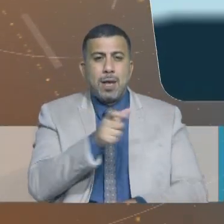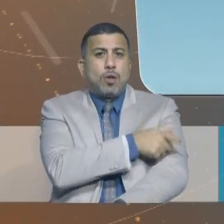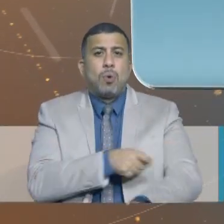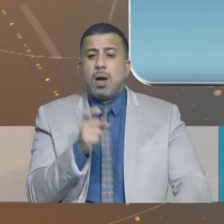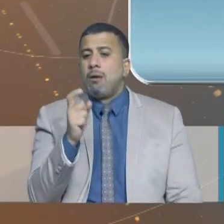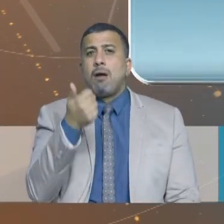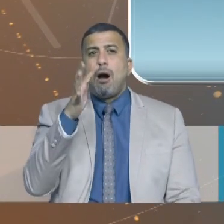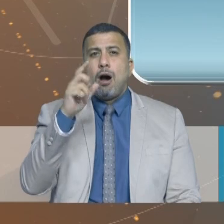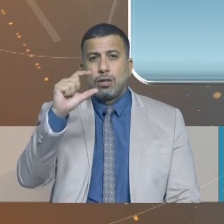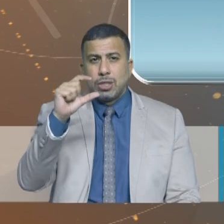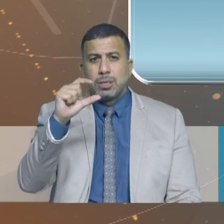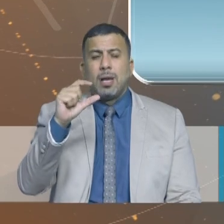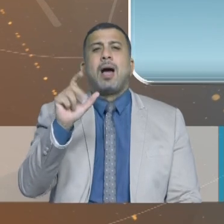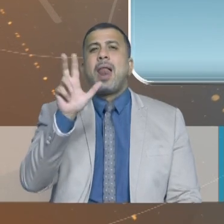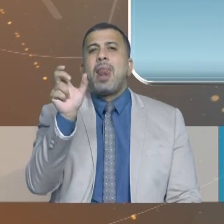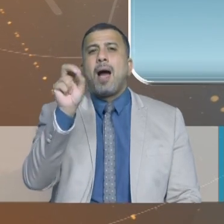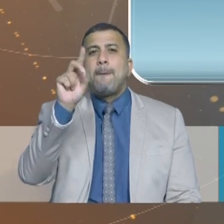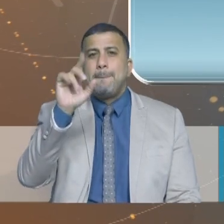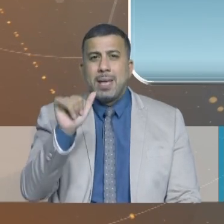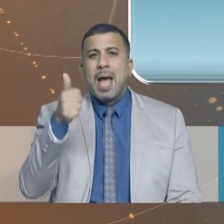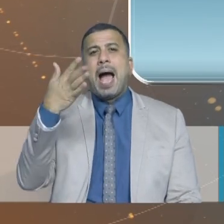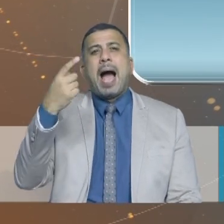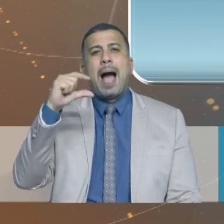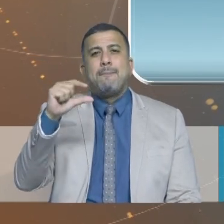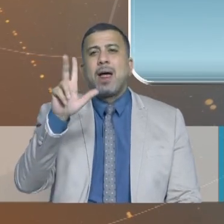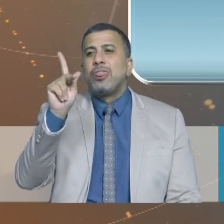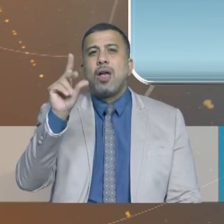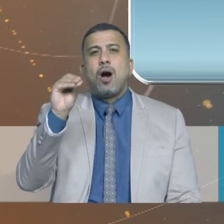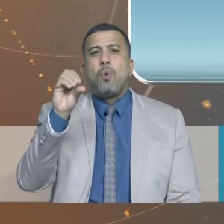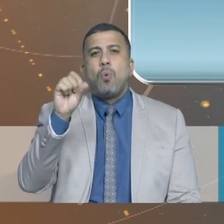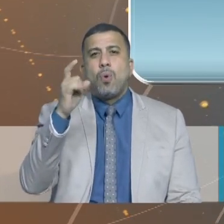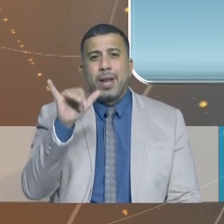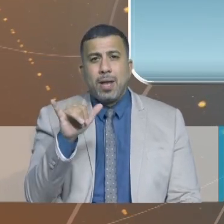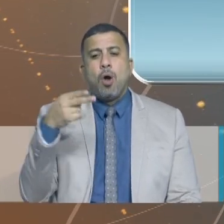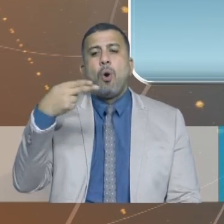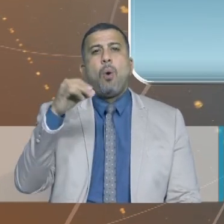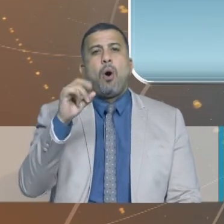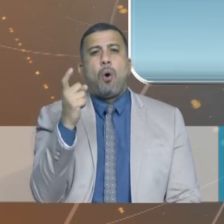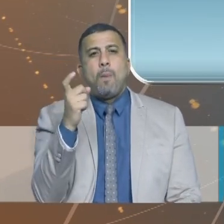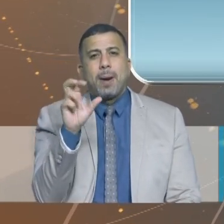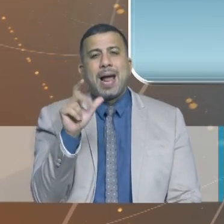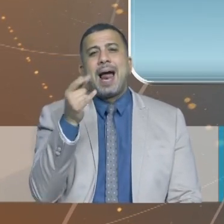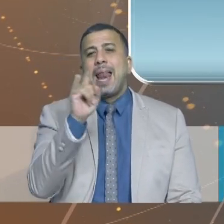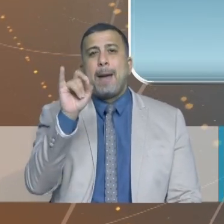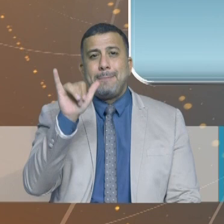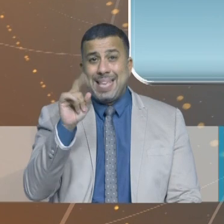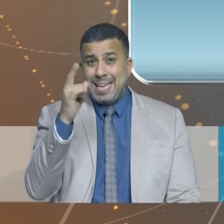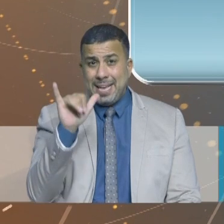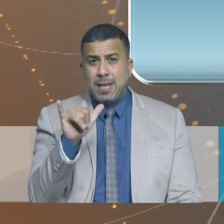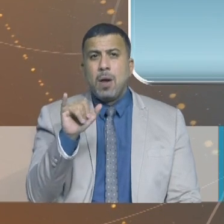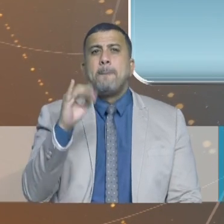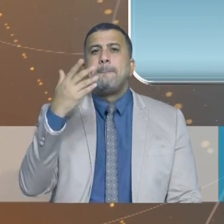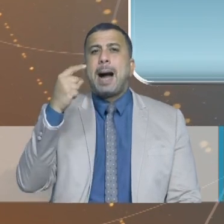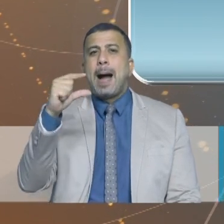من راشد احمد راشد خصاوي النقبي احمد علي سلطان الطياري الظهوري وعمر درويش احمد محمود الاميري